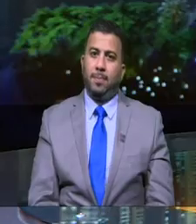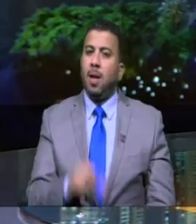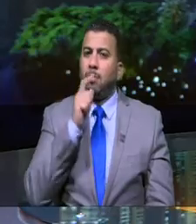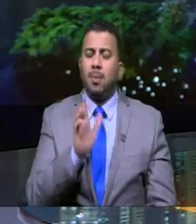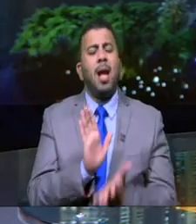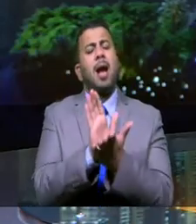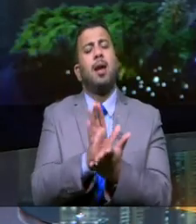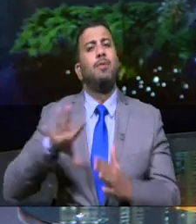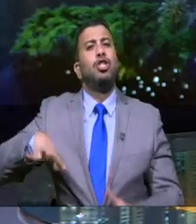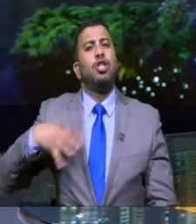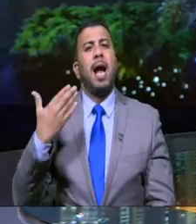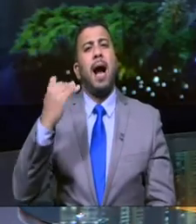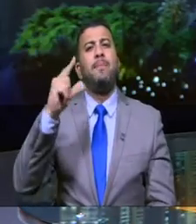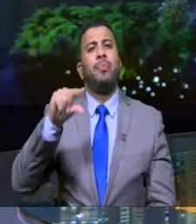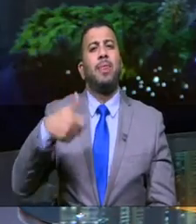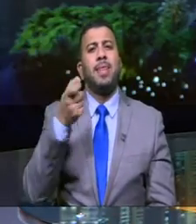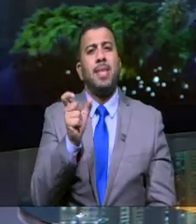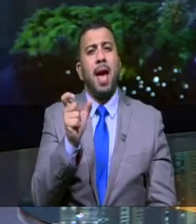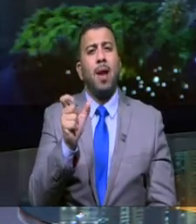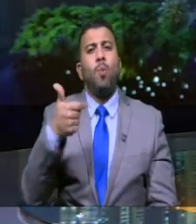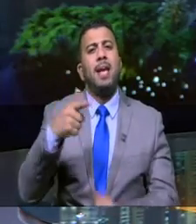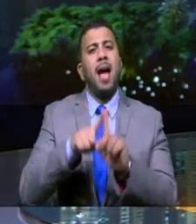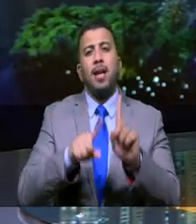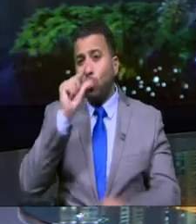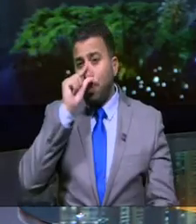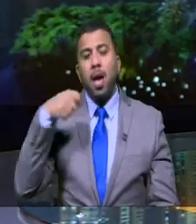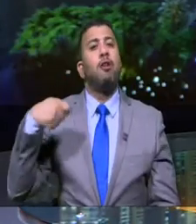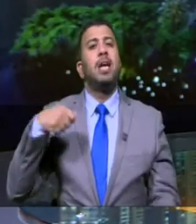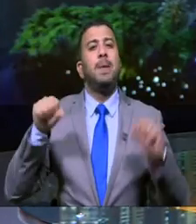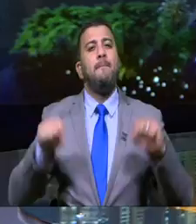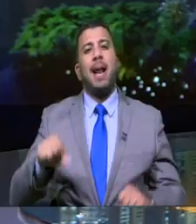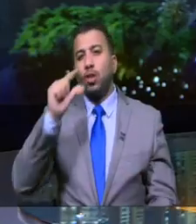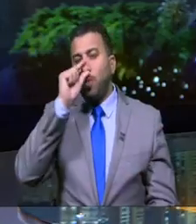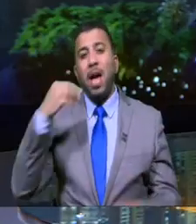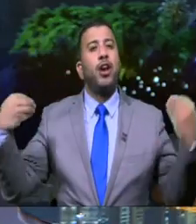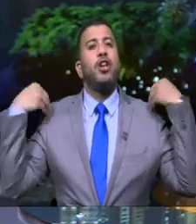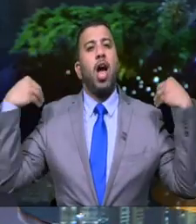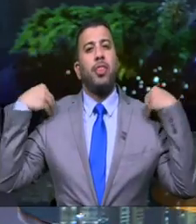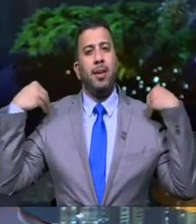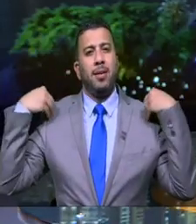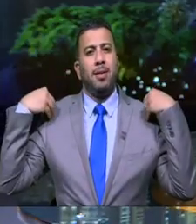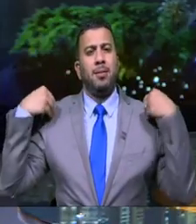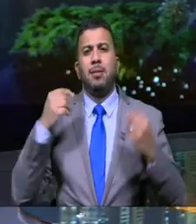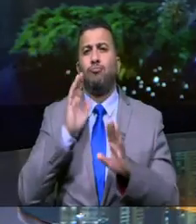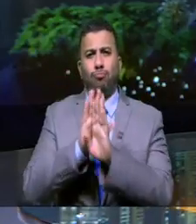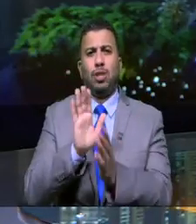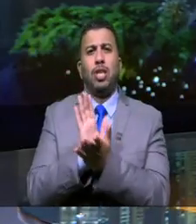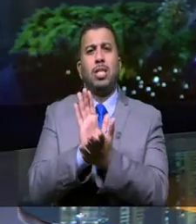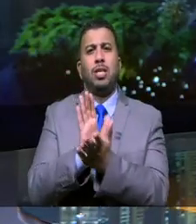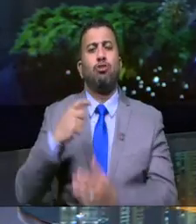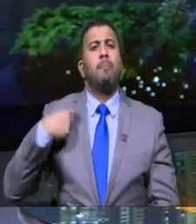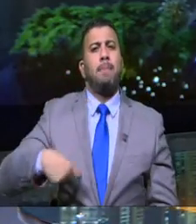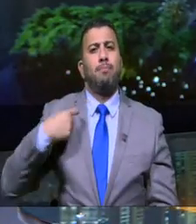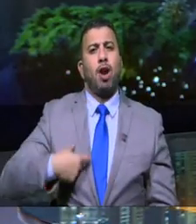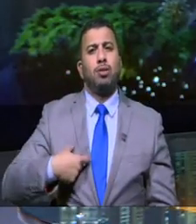كرم سمو الشيخ حمدان بن محمد بن راشد آل مكتوم ولي عهد دبي رئيس مجلس دبي الرياضي راعي جائزة محمد